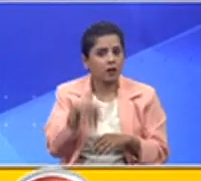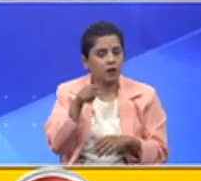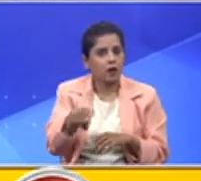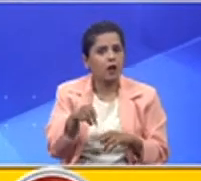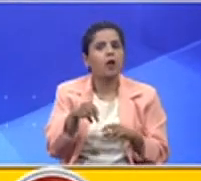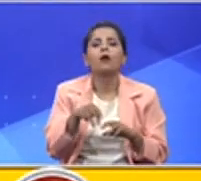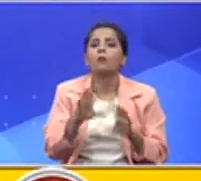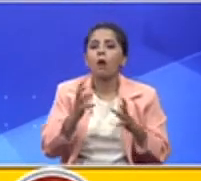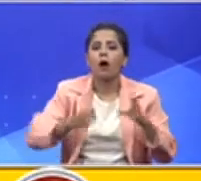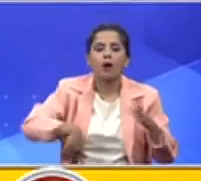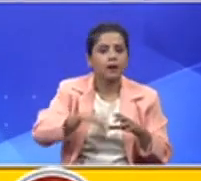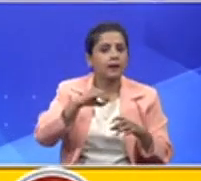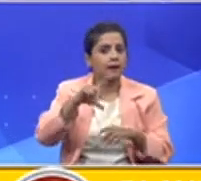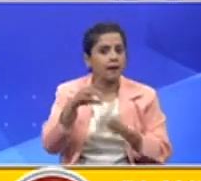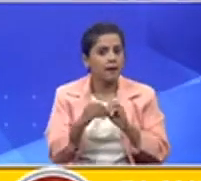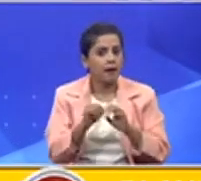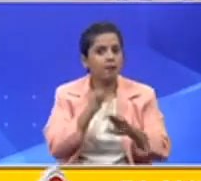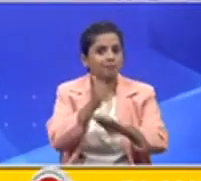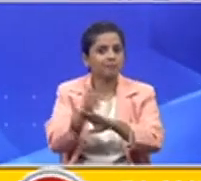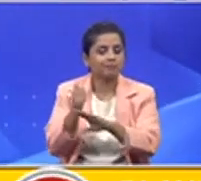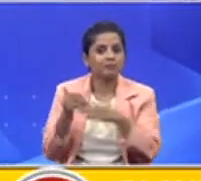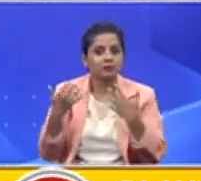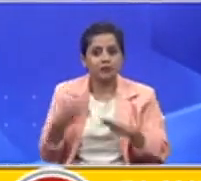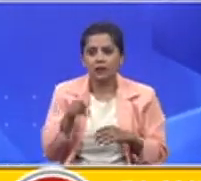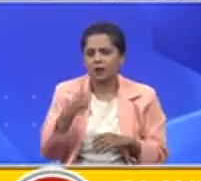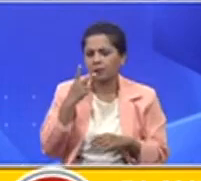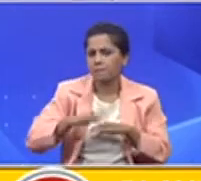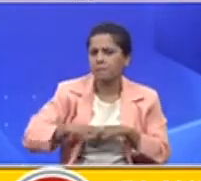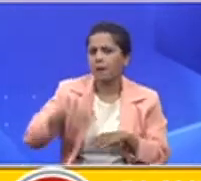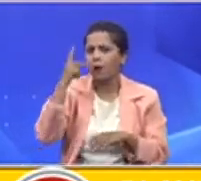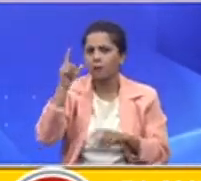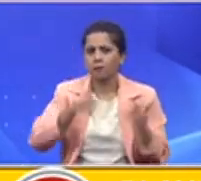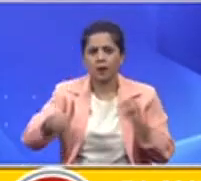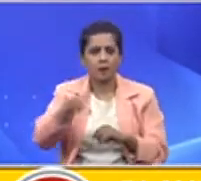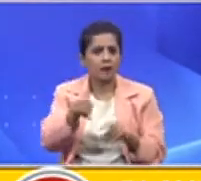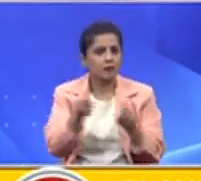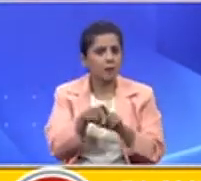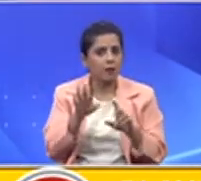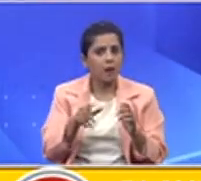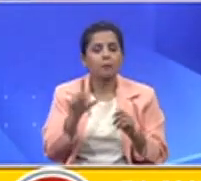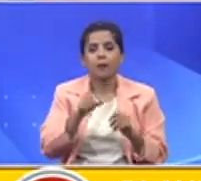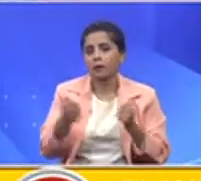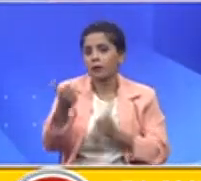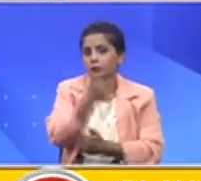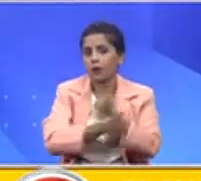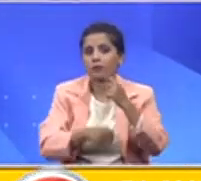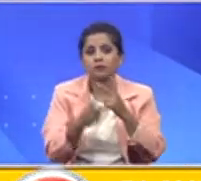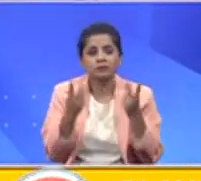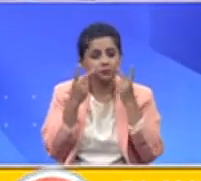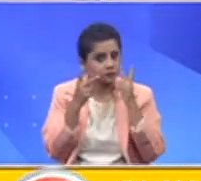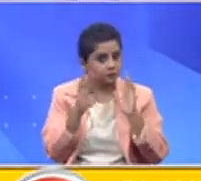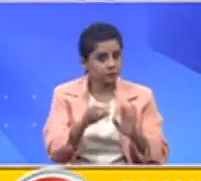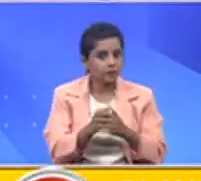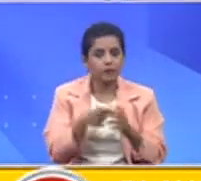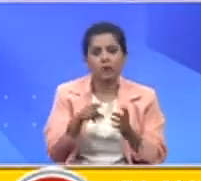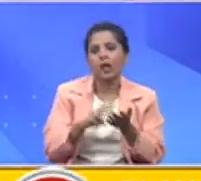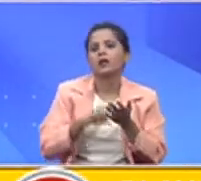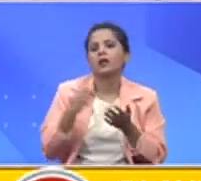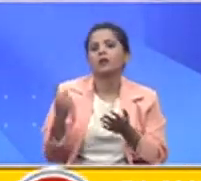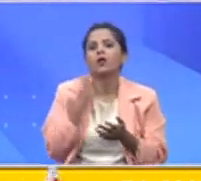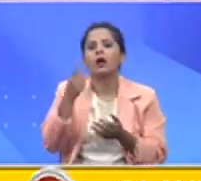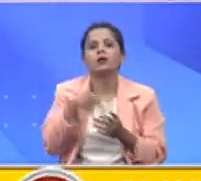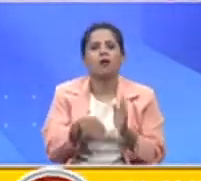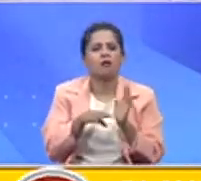क्लब बन चुके हैं यहां से बड़ी संख्या में ऐसे खिलाडी निकल रहे हैं जो नेशनल